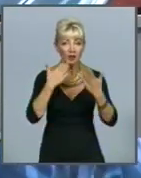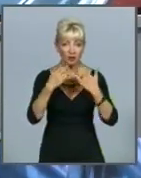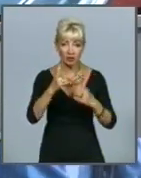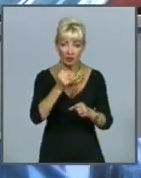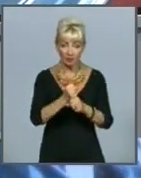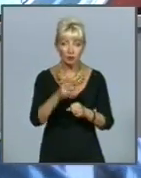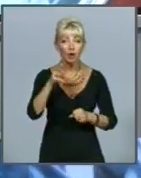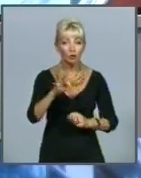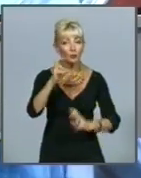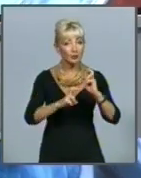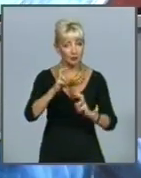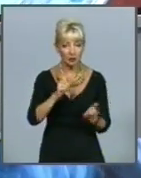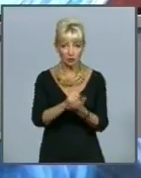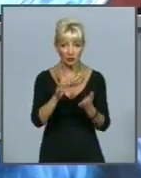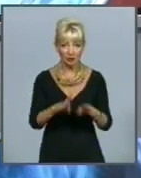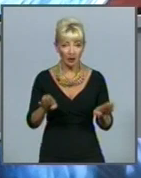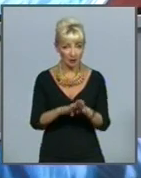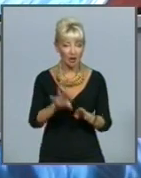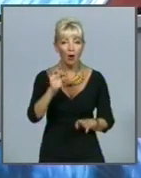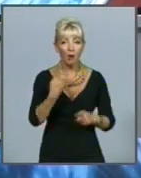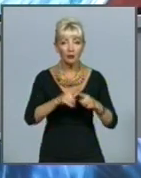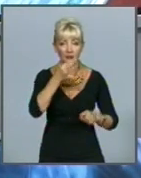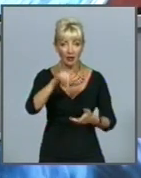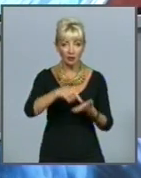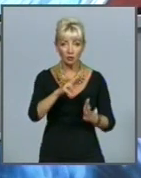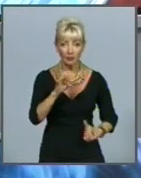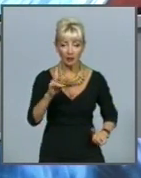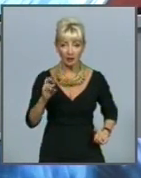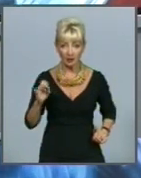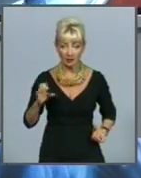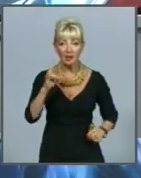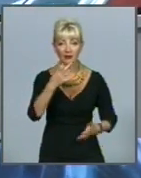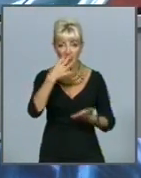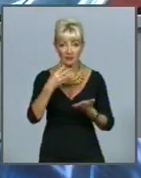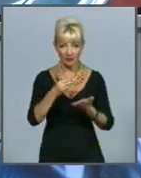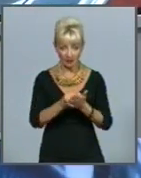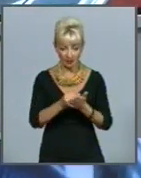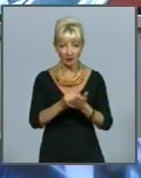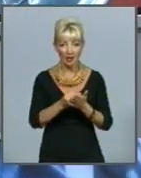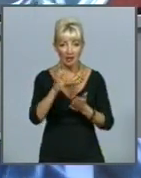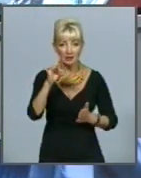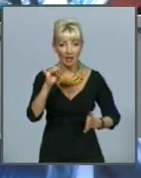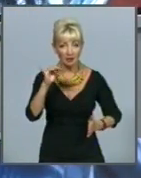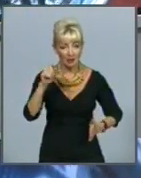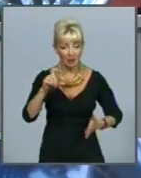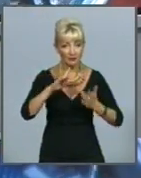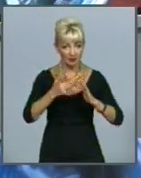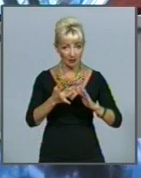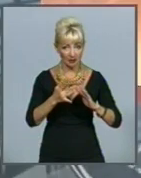має закритись. Про це заявив міський голова Геннадій Кернес на своїх сторінках у соціальних мережах. Аргументи мера далі в